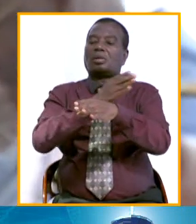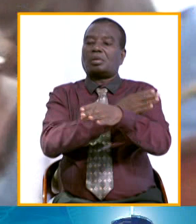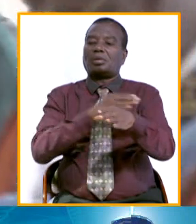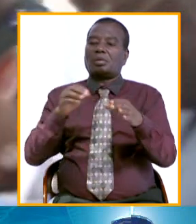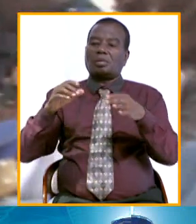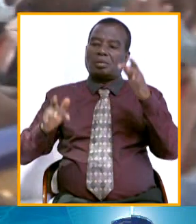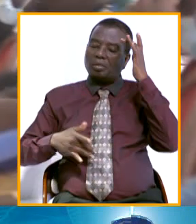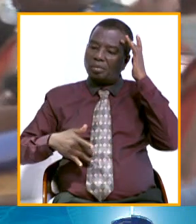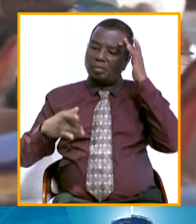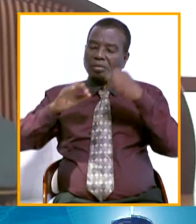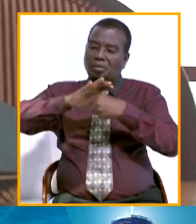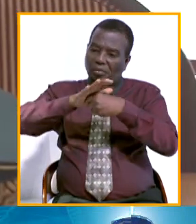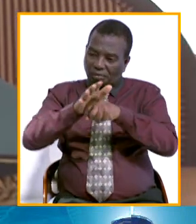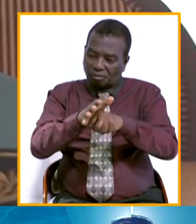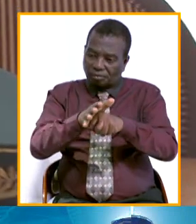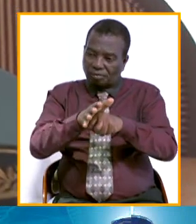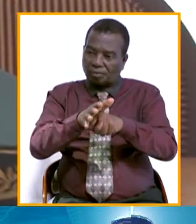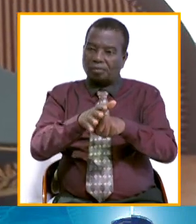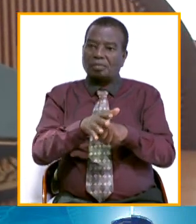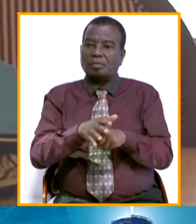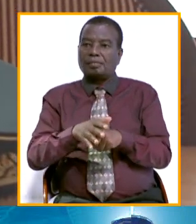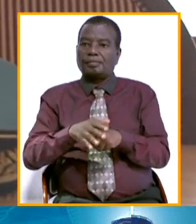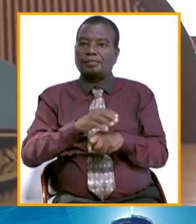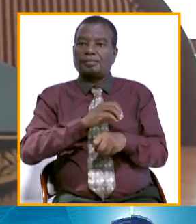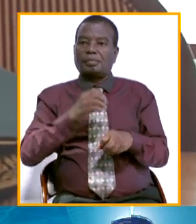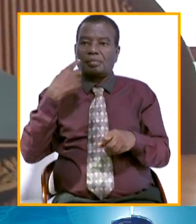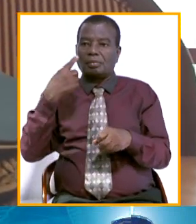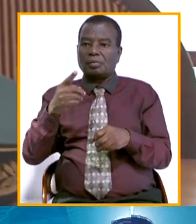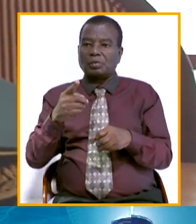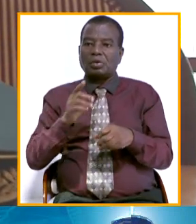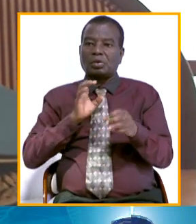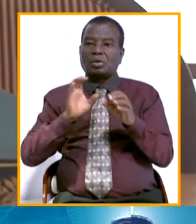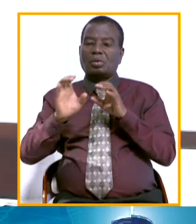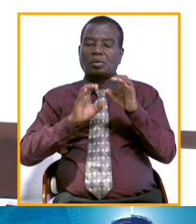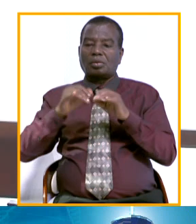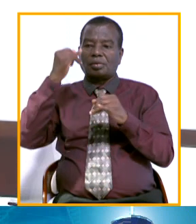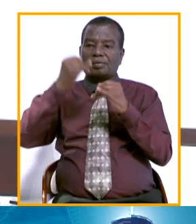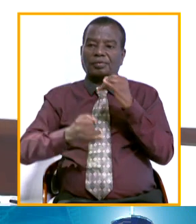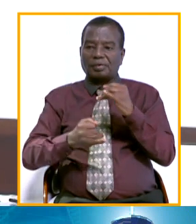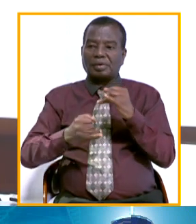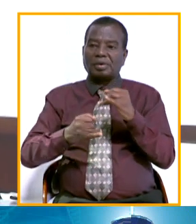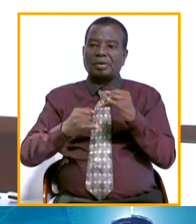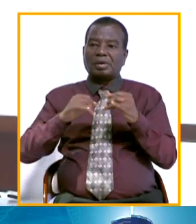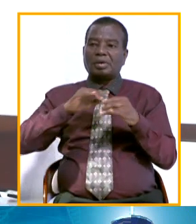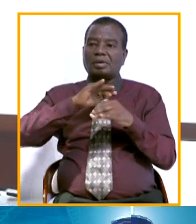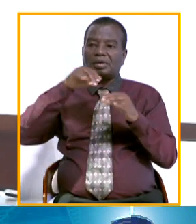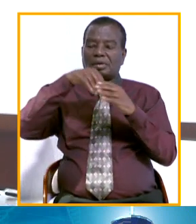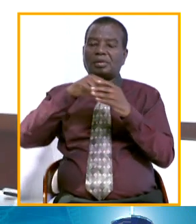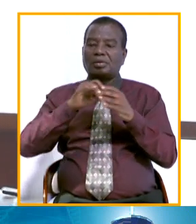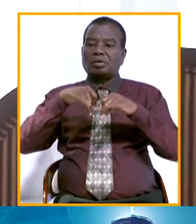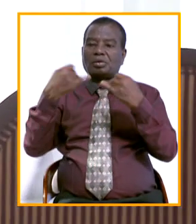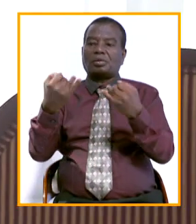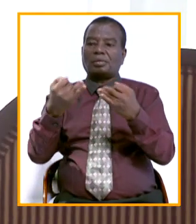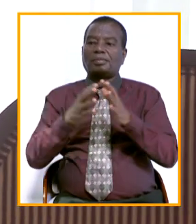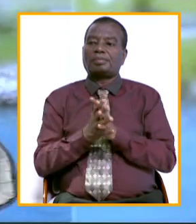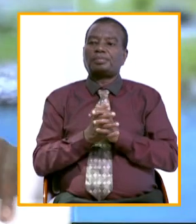de la pandémie de COVID-19. On écoutera le communiqué final du CNS en toute fin